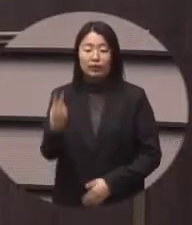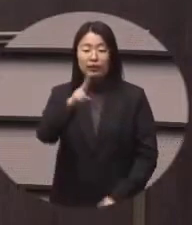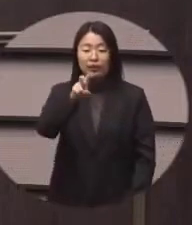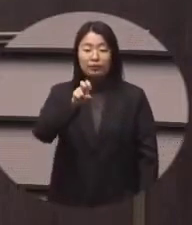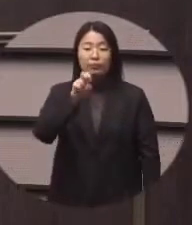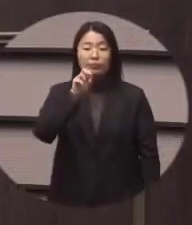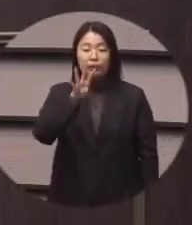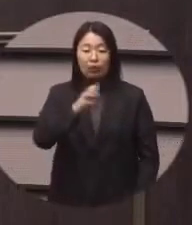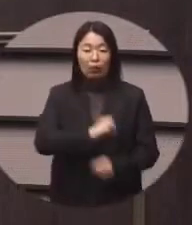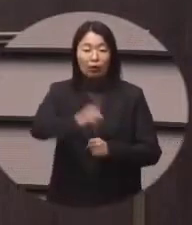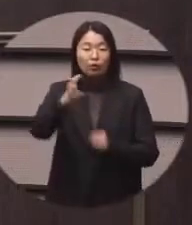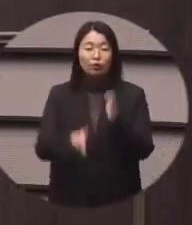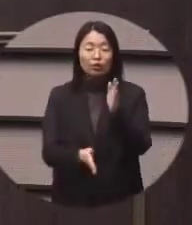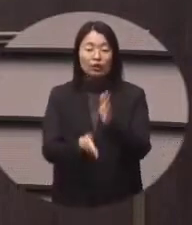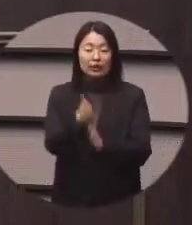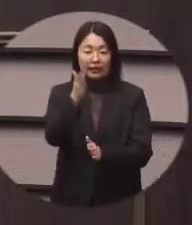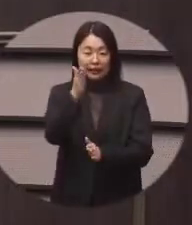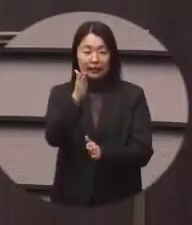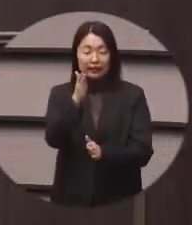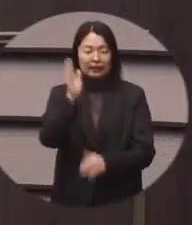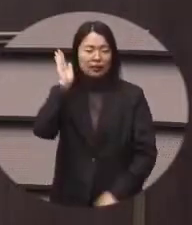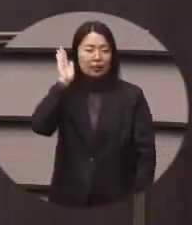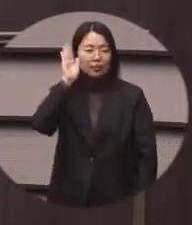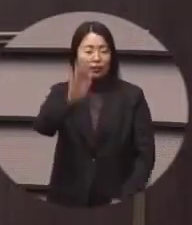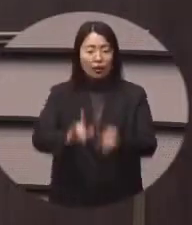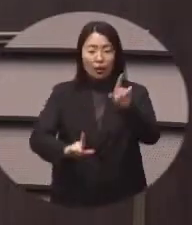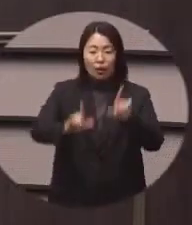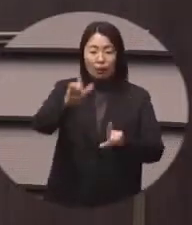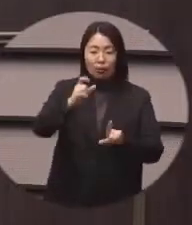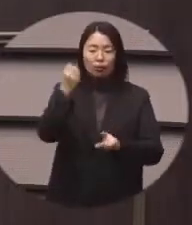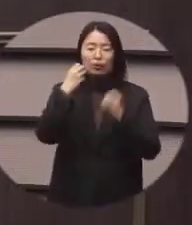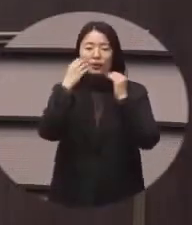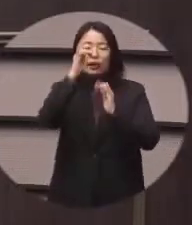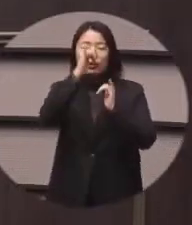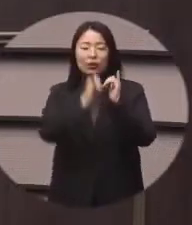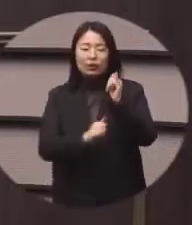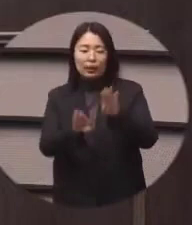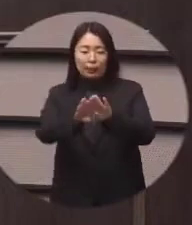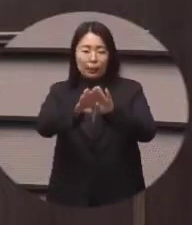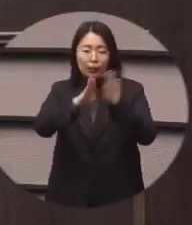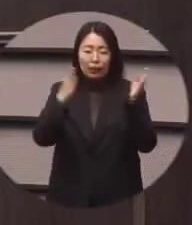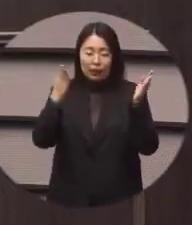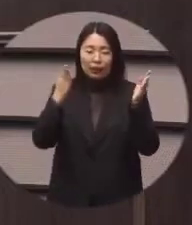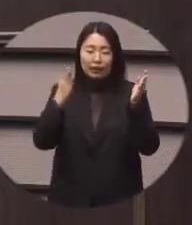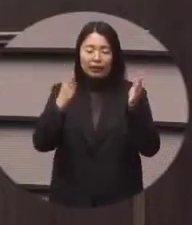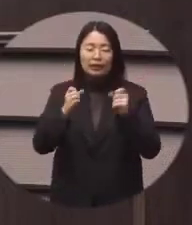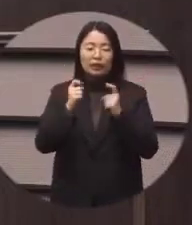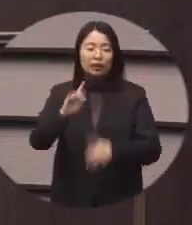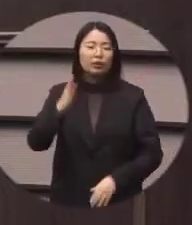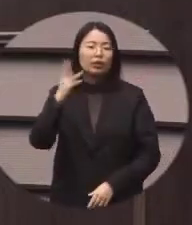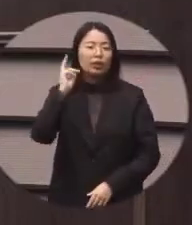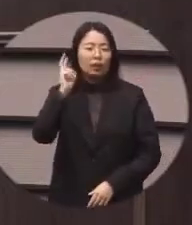2024년은 광주시의 도약과 새로운 역사를 여는 변곡점이 되는 한 해가 될 것입니다.